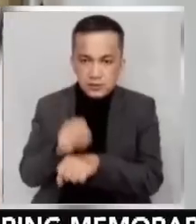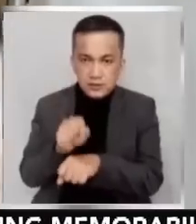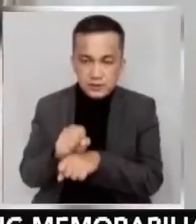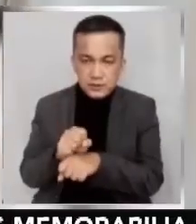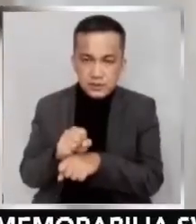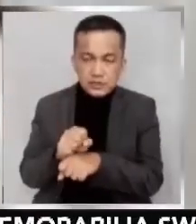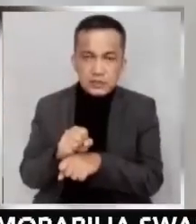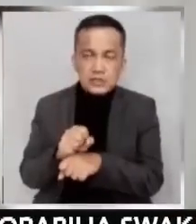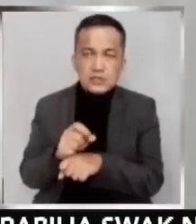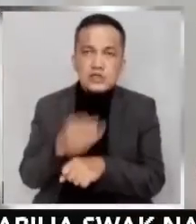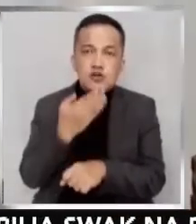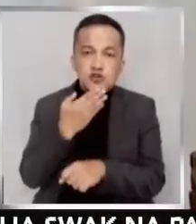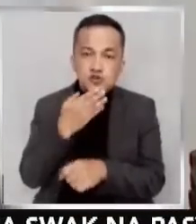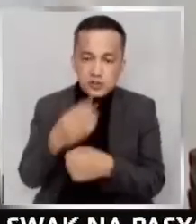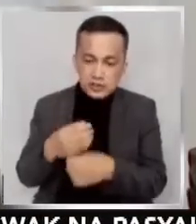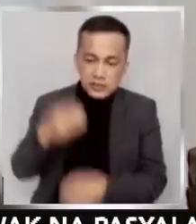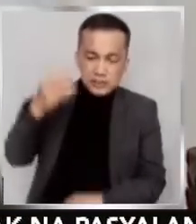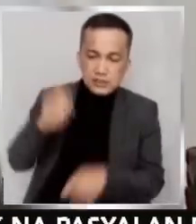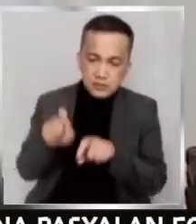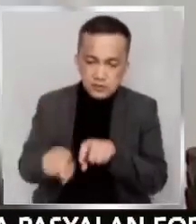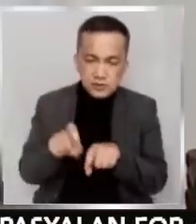kanyang mga magulang. Talagang